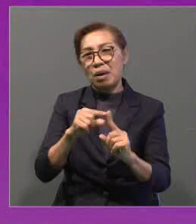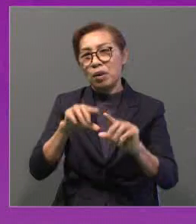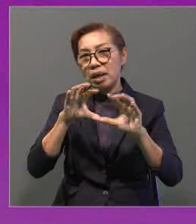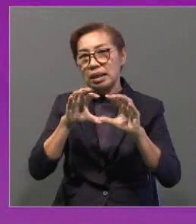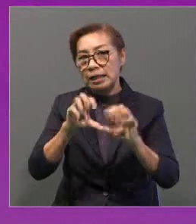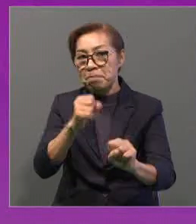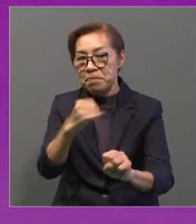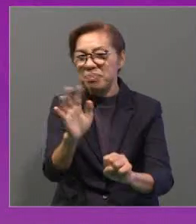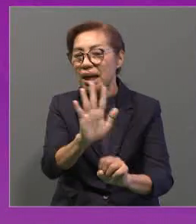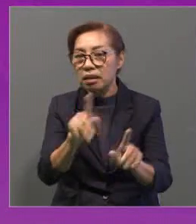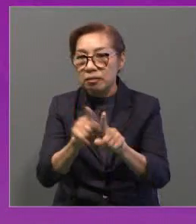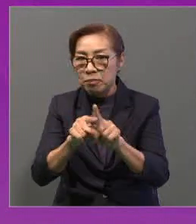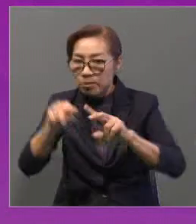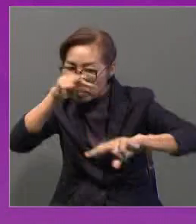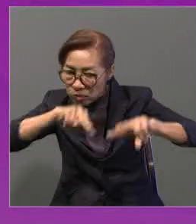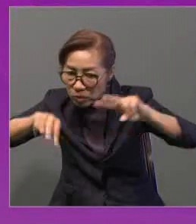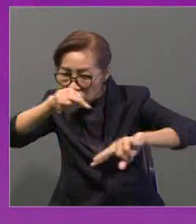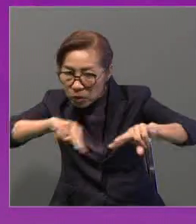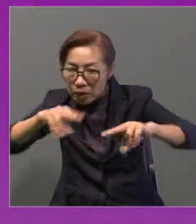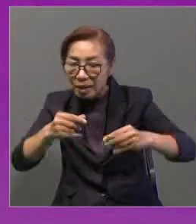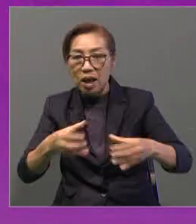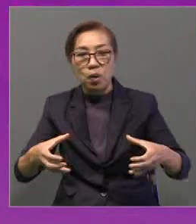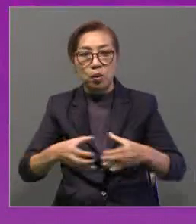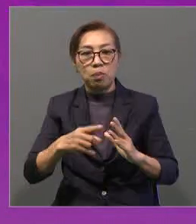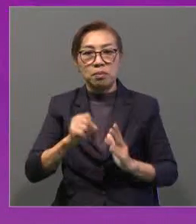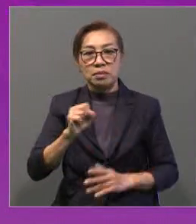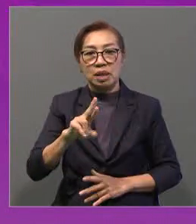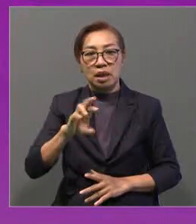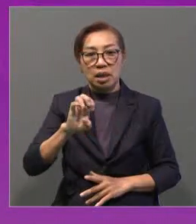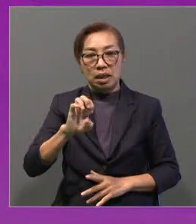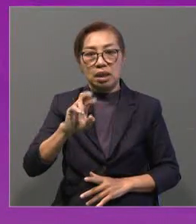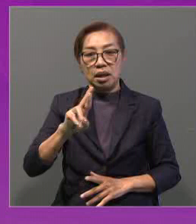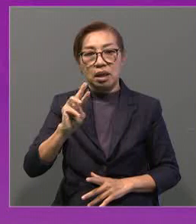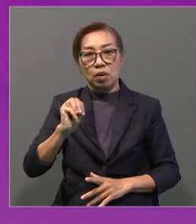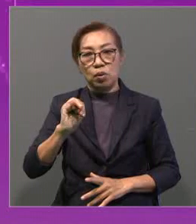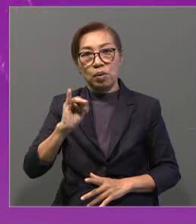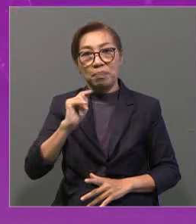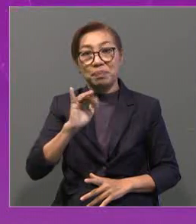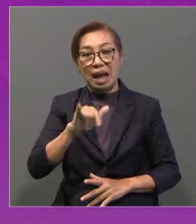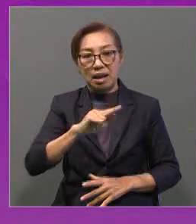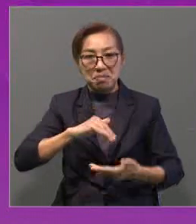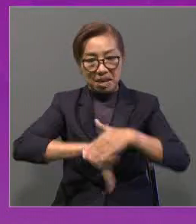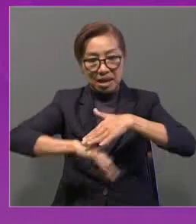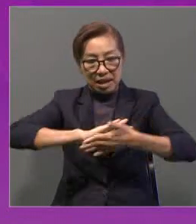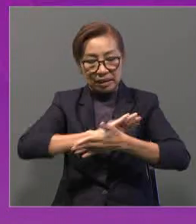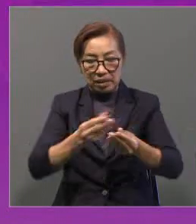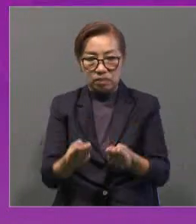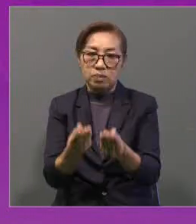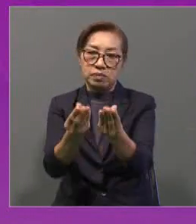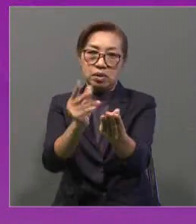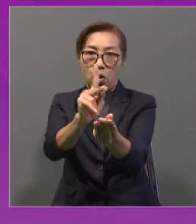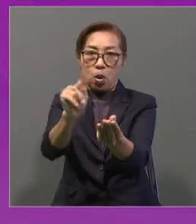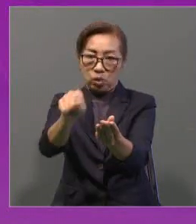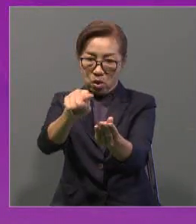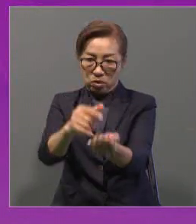ขออนุญาตใช้คำว่าตรวจสอบนะครับเพราะฉะนั้นของพรรคเสรีรวมไทยเองก็เลยยื่นหลักฐานกกตครับร้องเอาผิดอันนี้